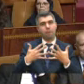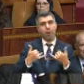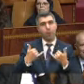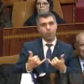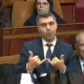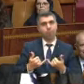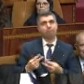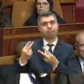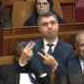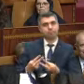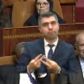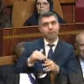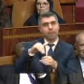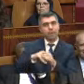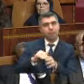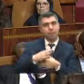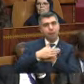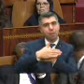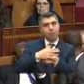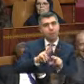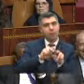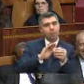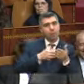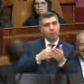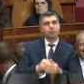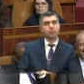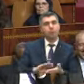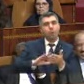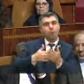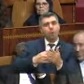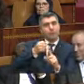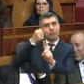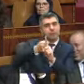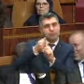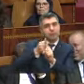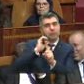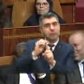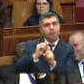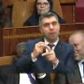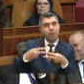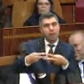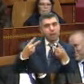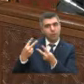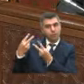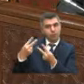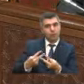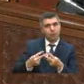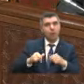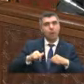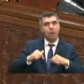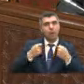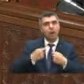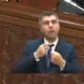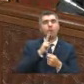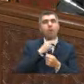باسم فريق تجمع الدستوري في الحصيلة العامة بمناسبة حضوركم سيد رئيس الحكومة في